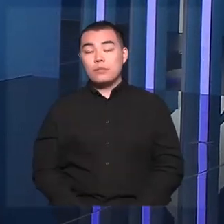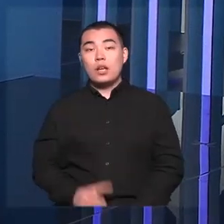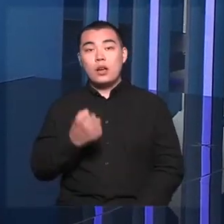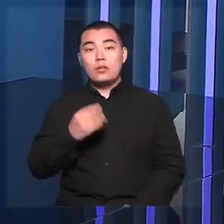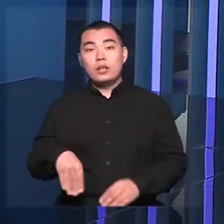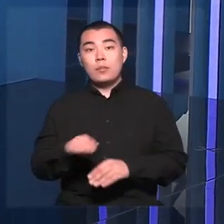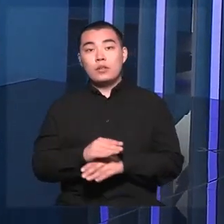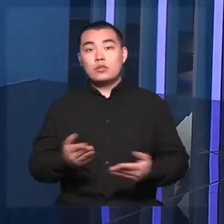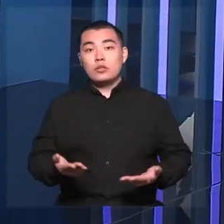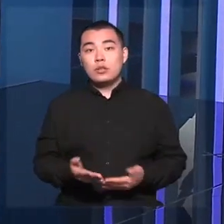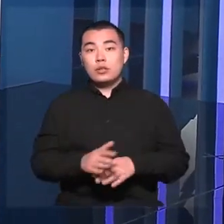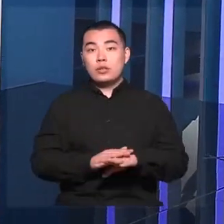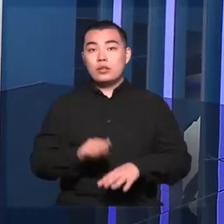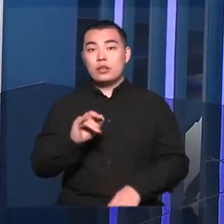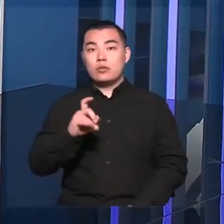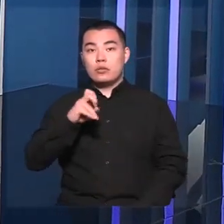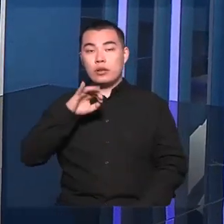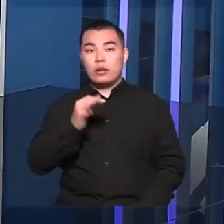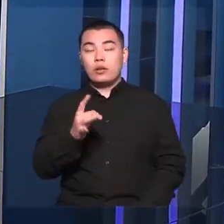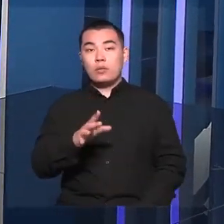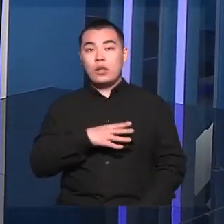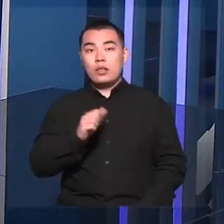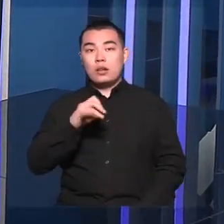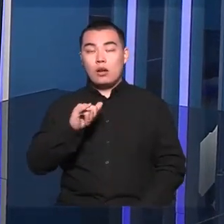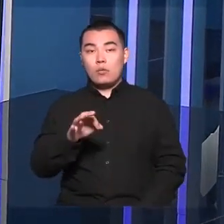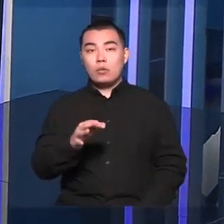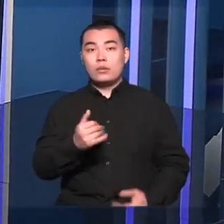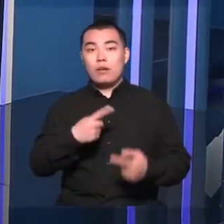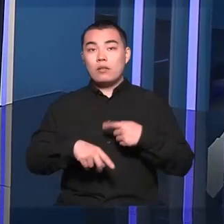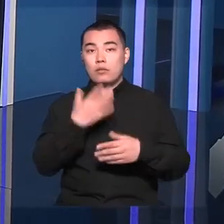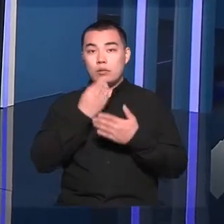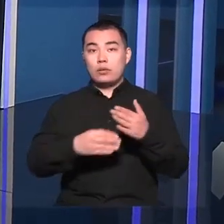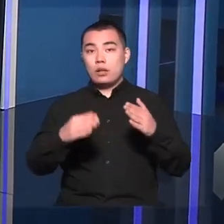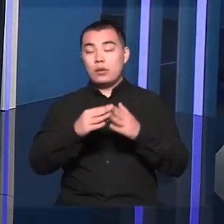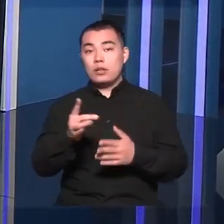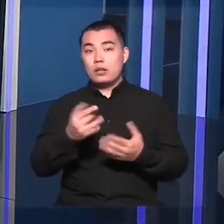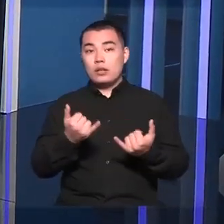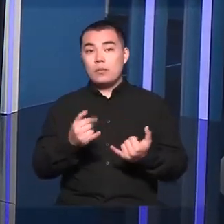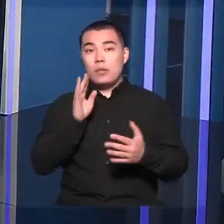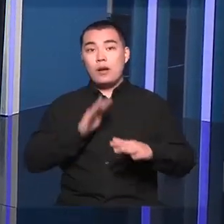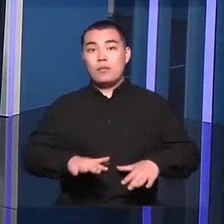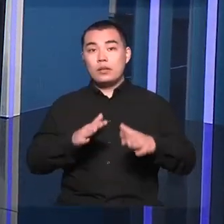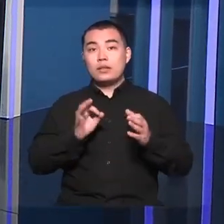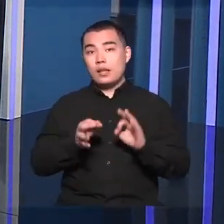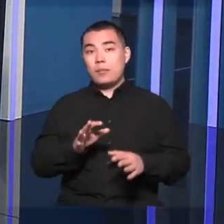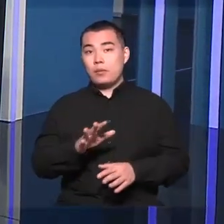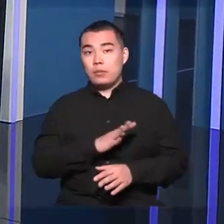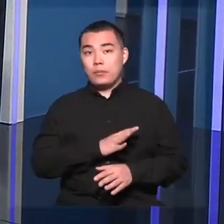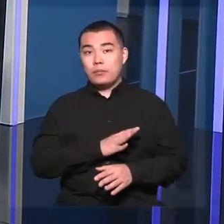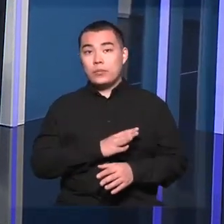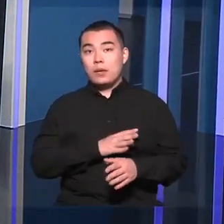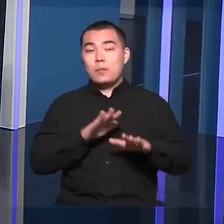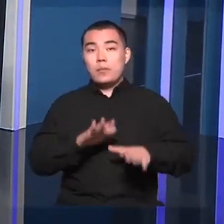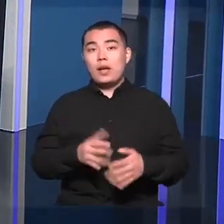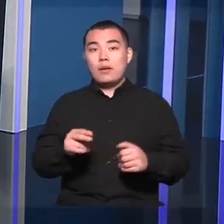Между тем, жители Жилуойского района Атырауской области возвращаются в свои дома. На сегодня в регионе ситуация с паводками стабилизировалась. На